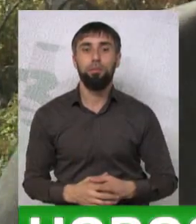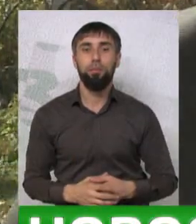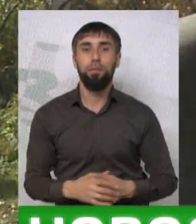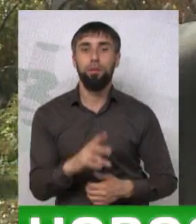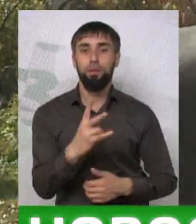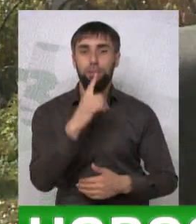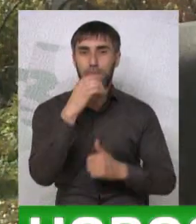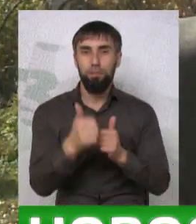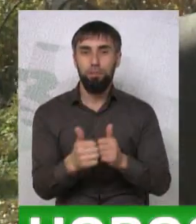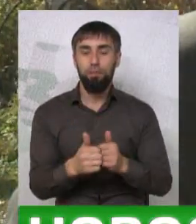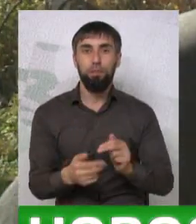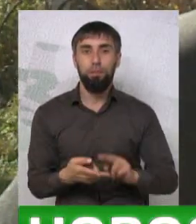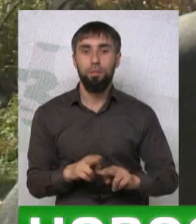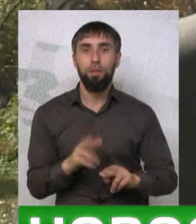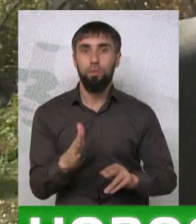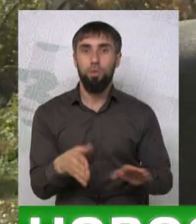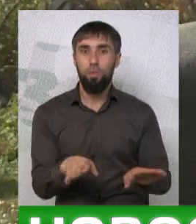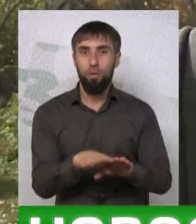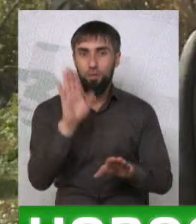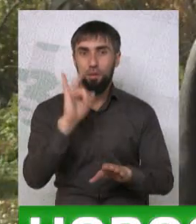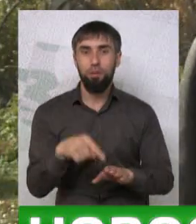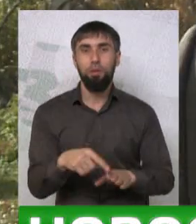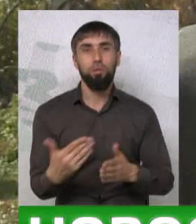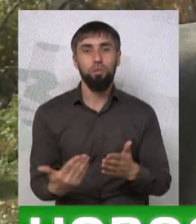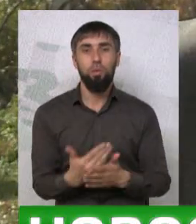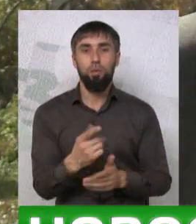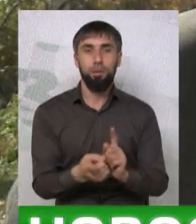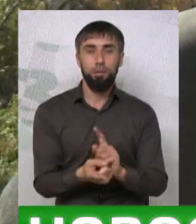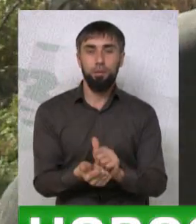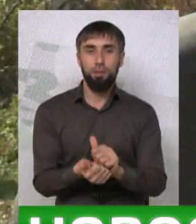которые находятся. Будет отключение и будет замена насоса.